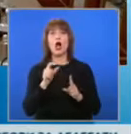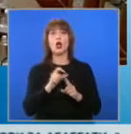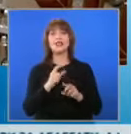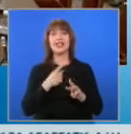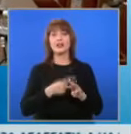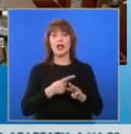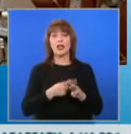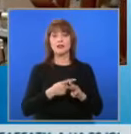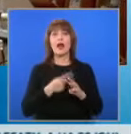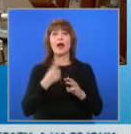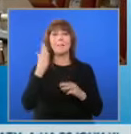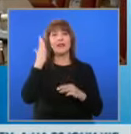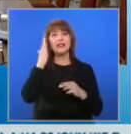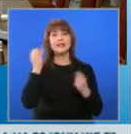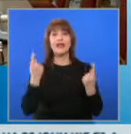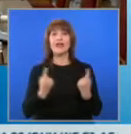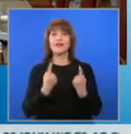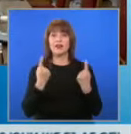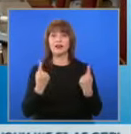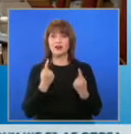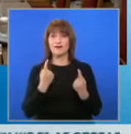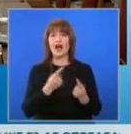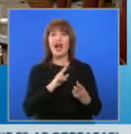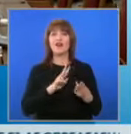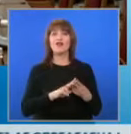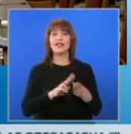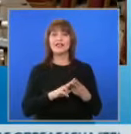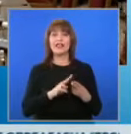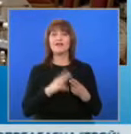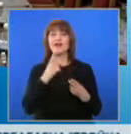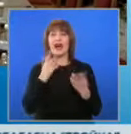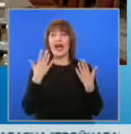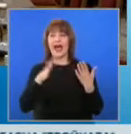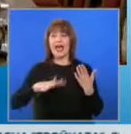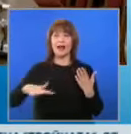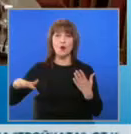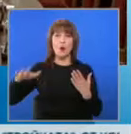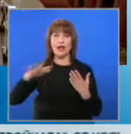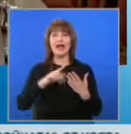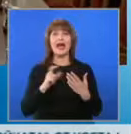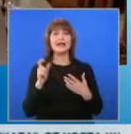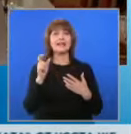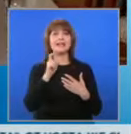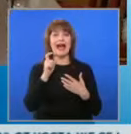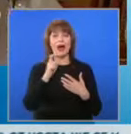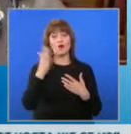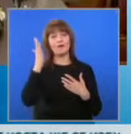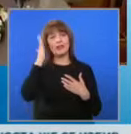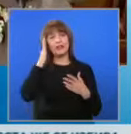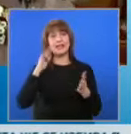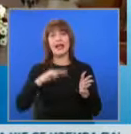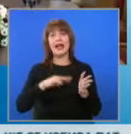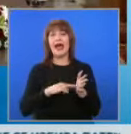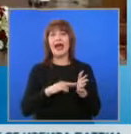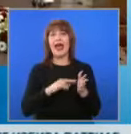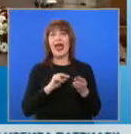Желязков за министър на иновациите, Ивелина Василева за министър на екологията и Жечо Станков за министър на